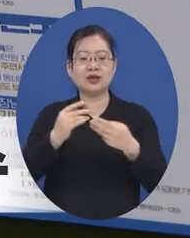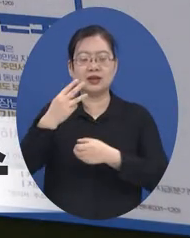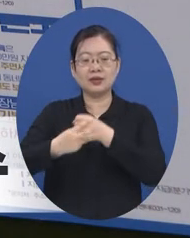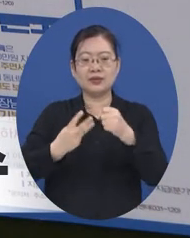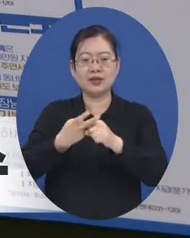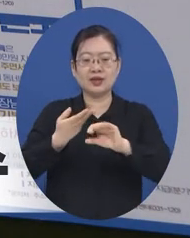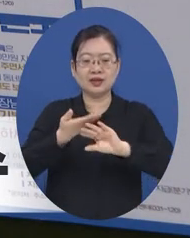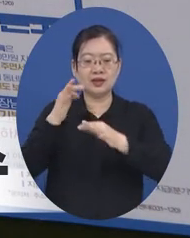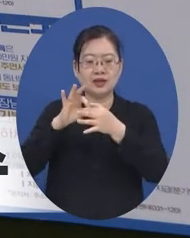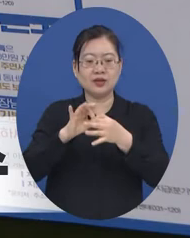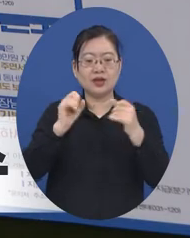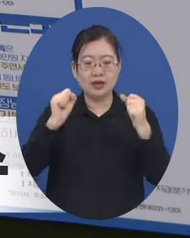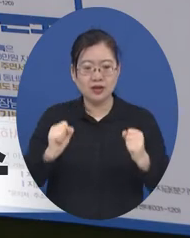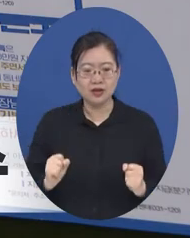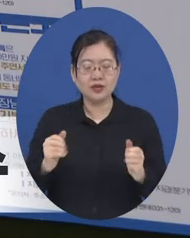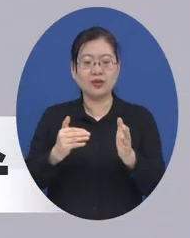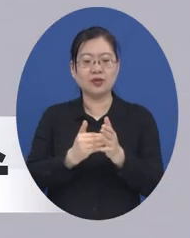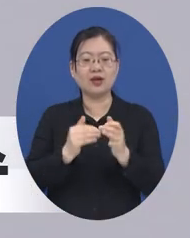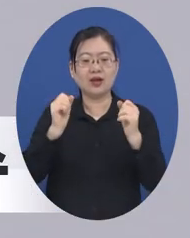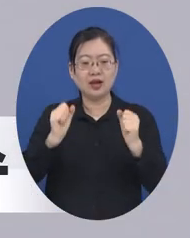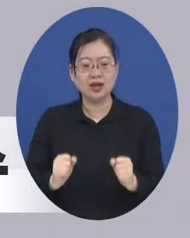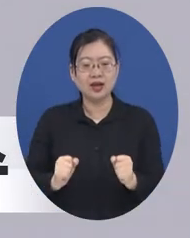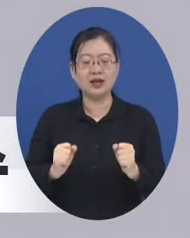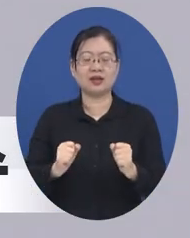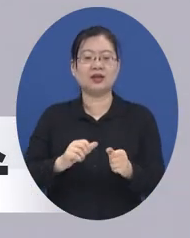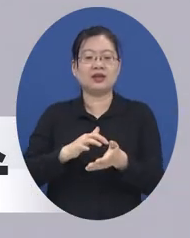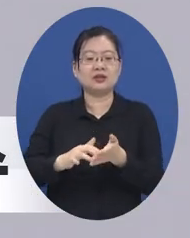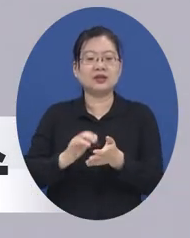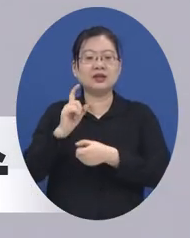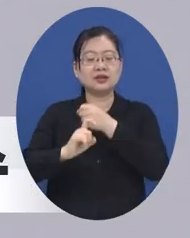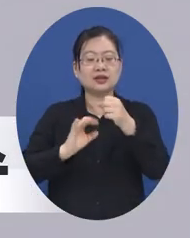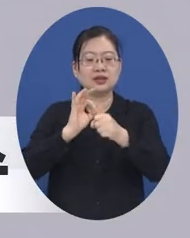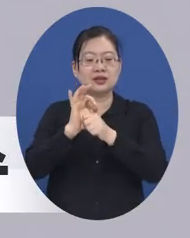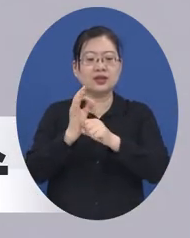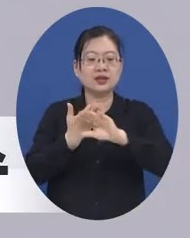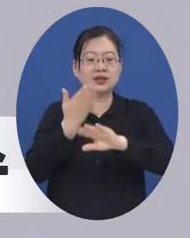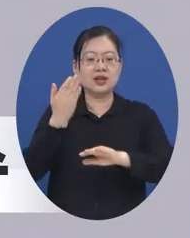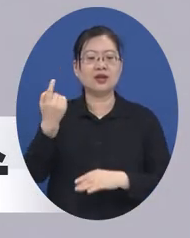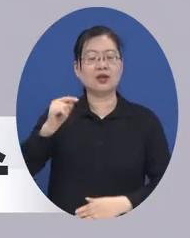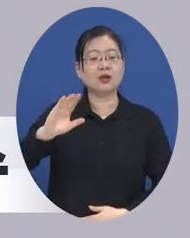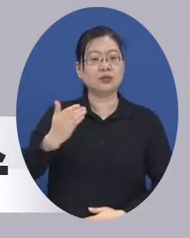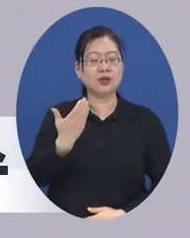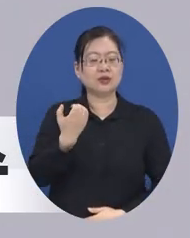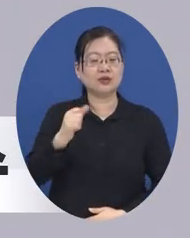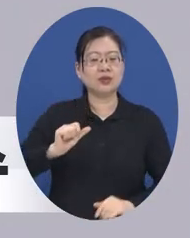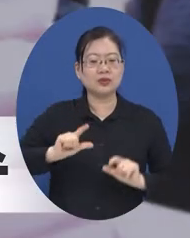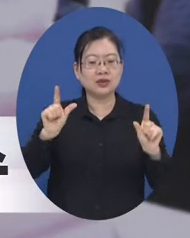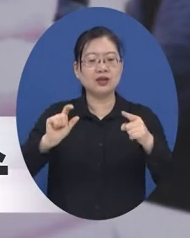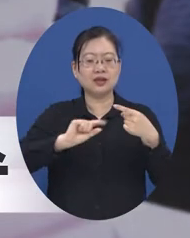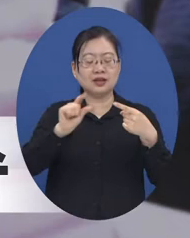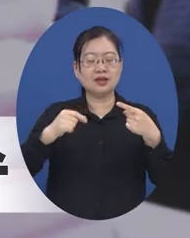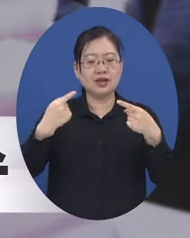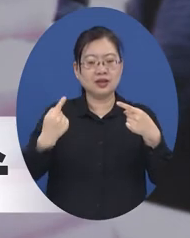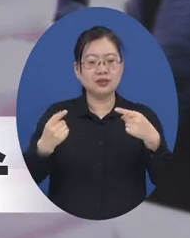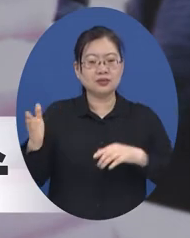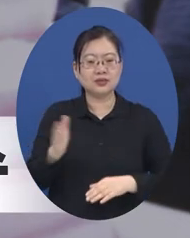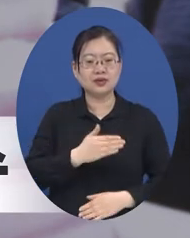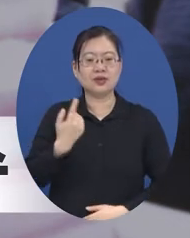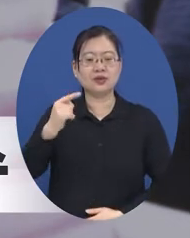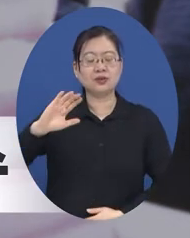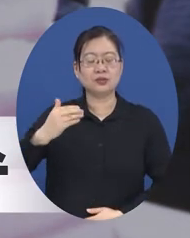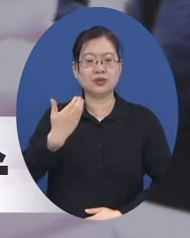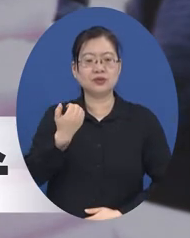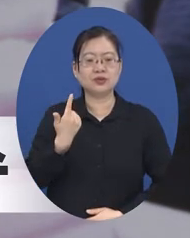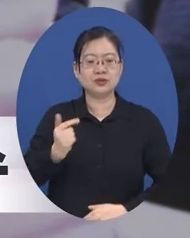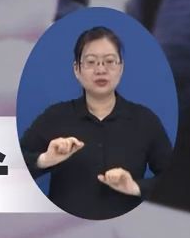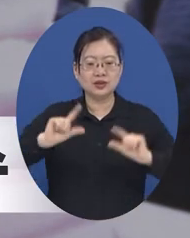이상 연속으로 거주 해 봤거나 거주 아니 수압이 10년 이상인 1995년 1월 2일부터 1996년 1월